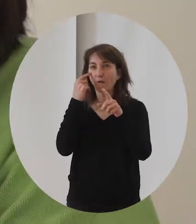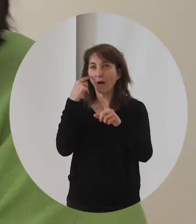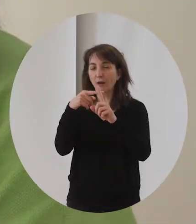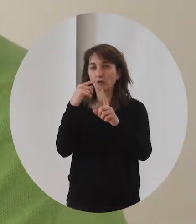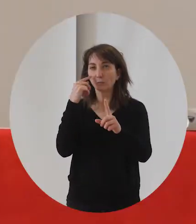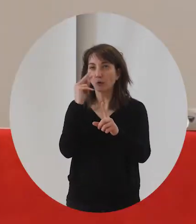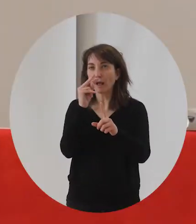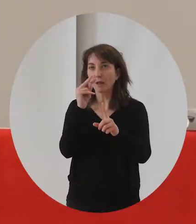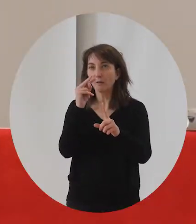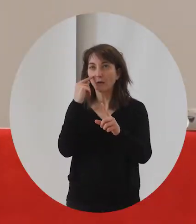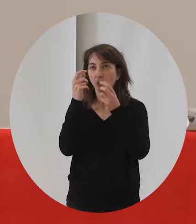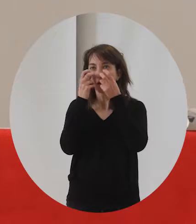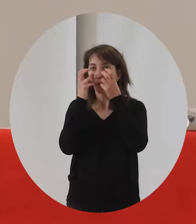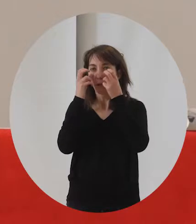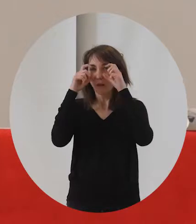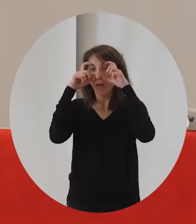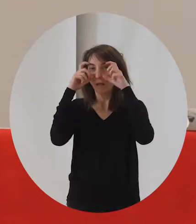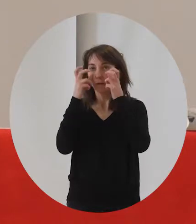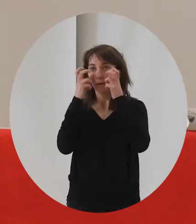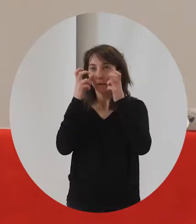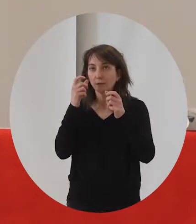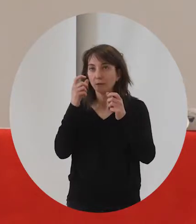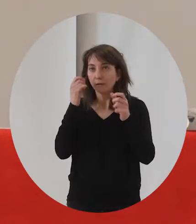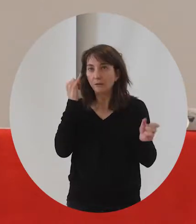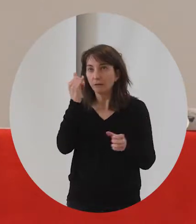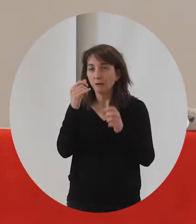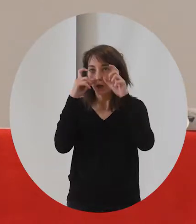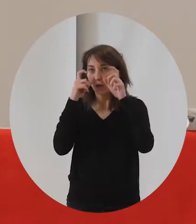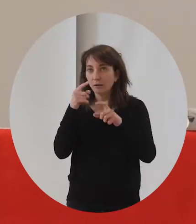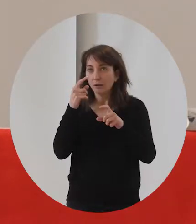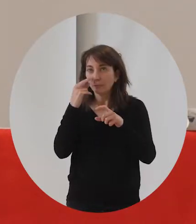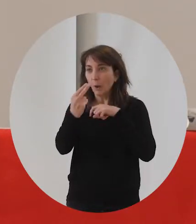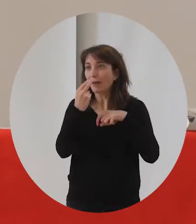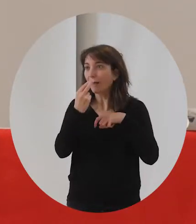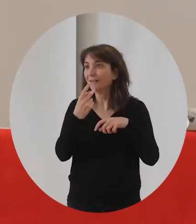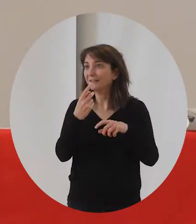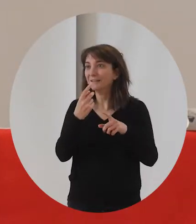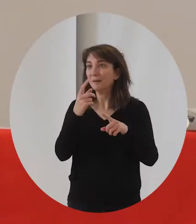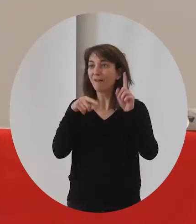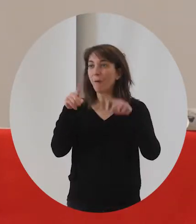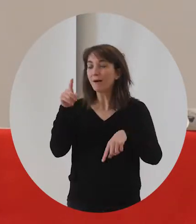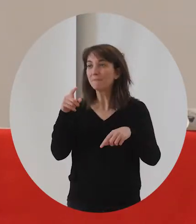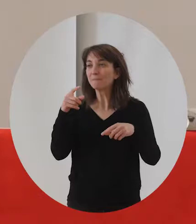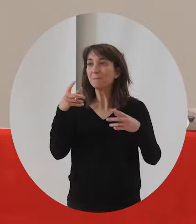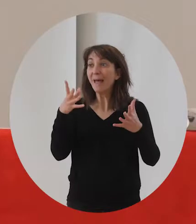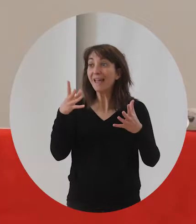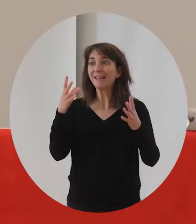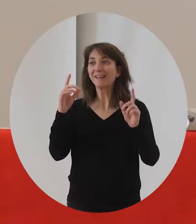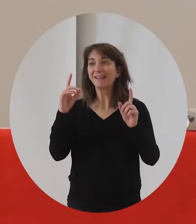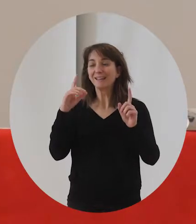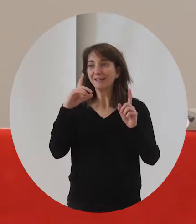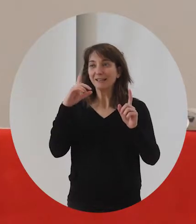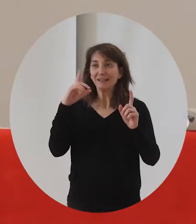chose. Alors des fois, ils ont les yeux écarquillés devant nous, très grands, ouverts, pour bien nous regarder. Mais à part ça, ils